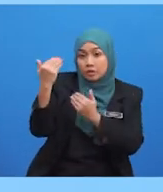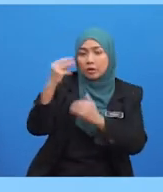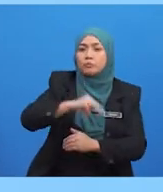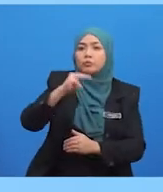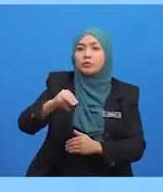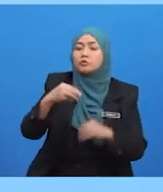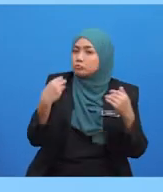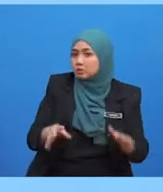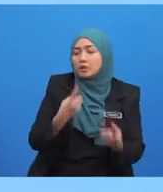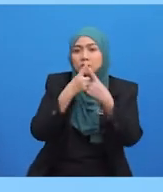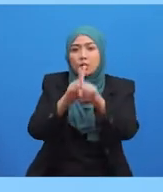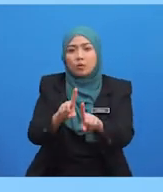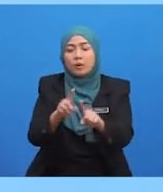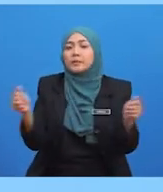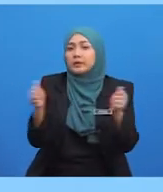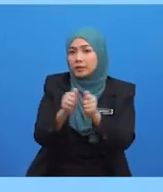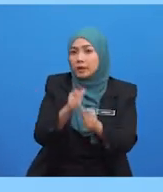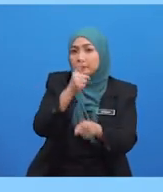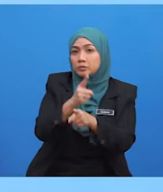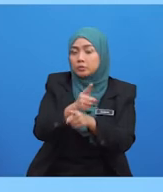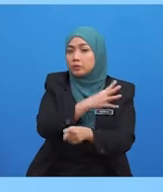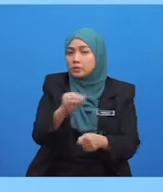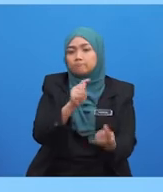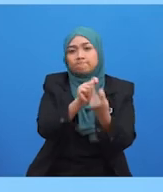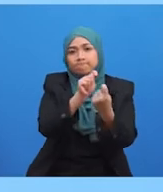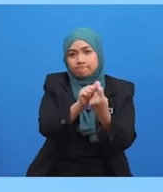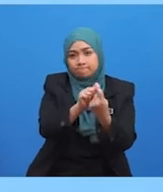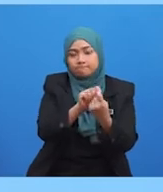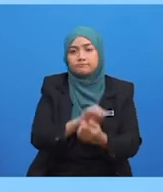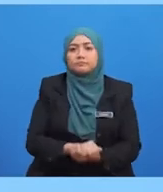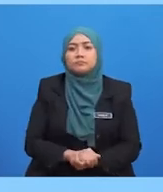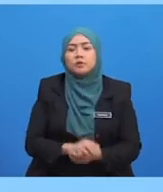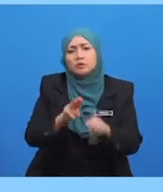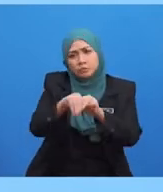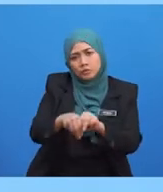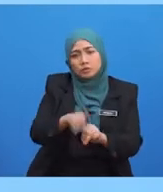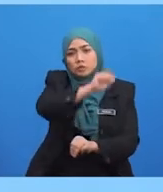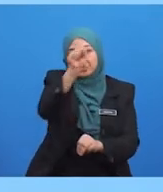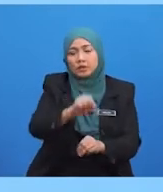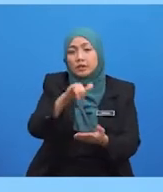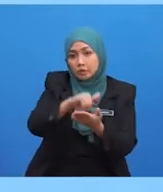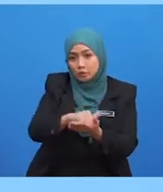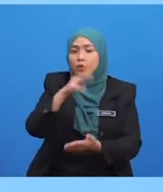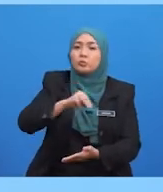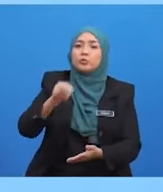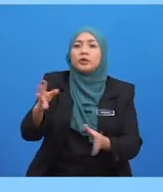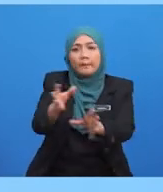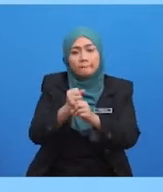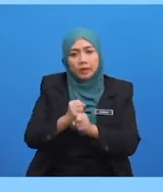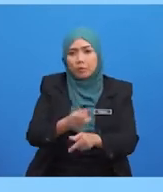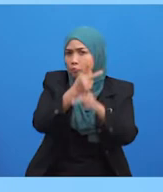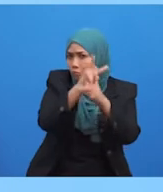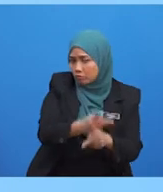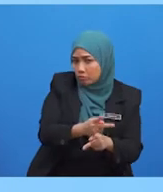soalan tadi dengan betul dan tepat. Semoga dengan soalan tersebut, murid-murid dapat mengukuhkan lagi